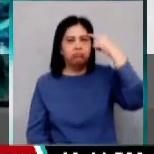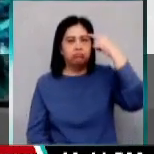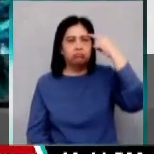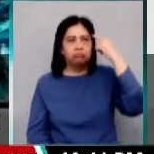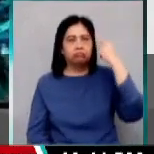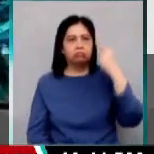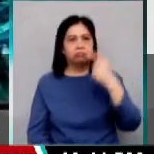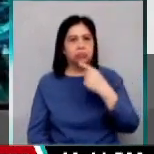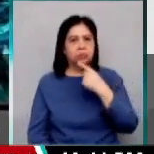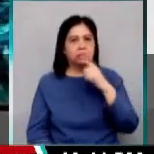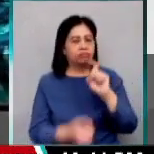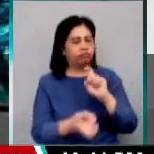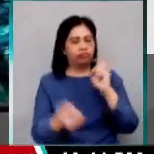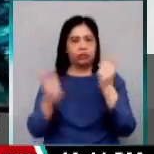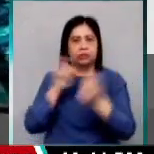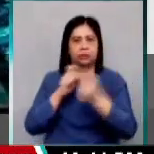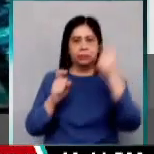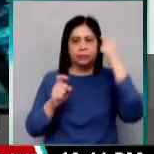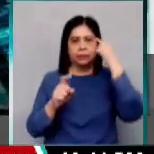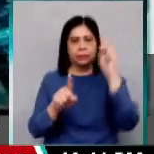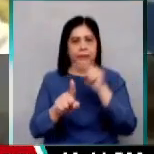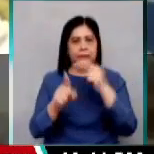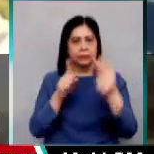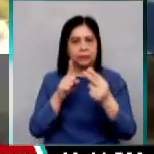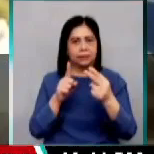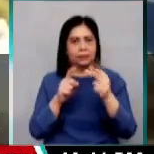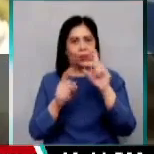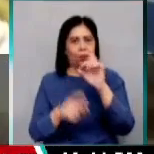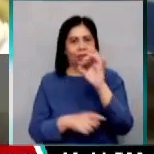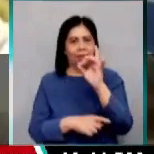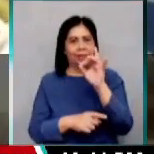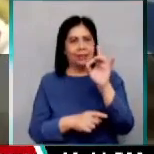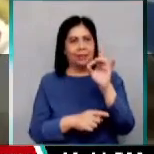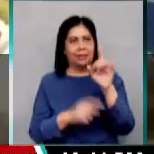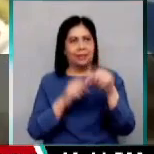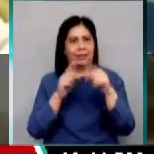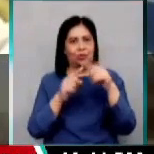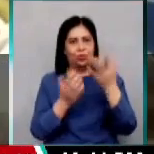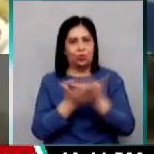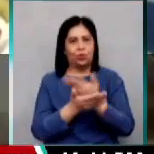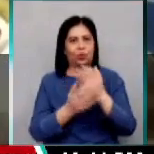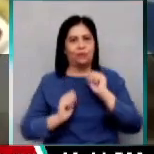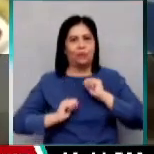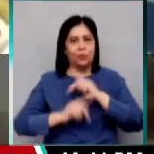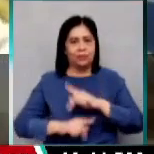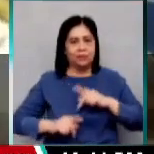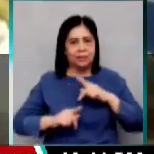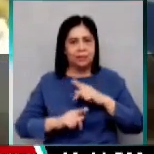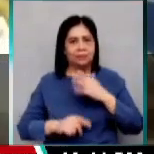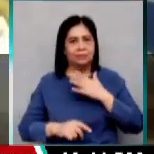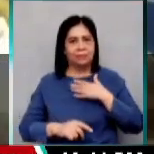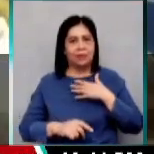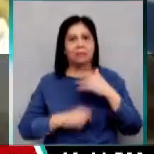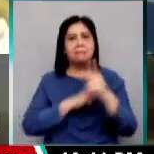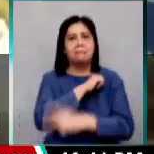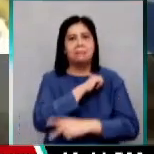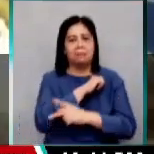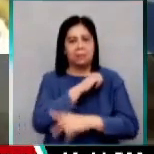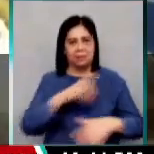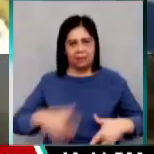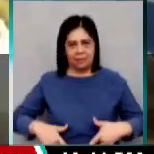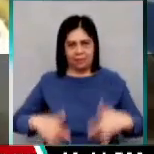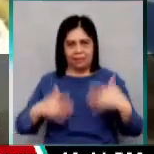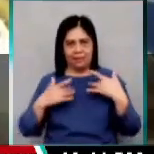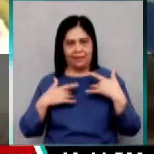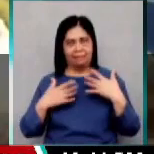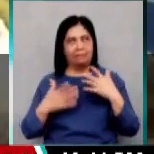talaga 180 degrees. Yung newfound appreciation ko of the provincial life, parang gusto ko